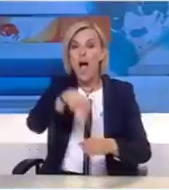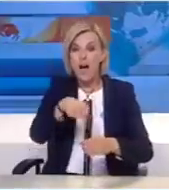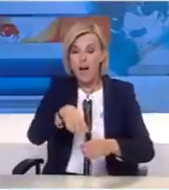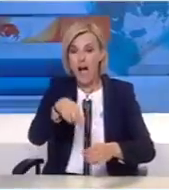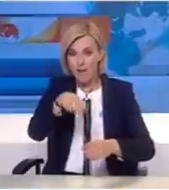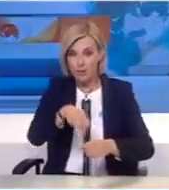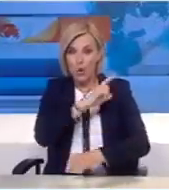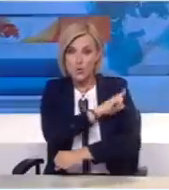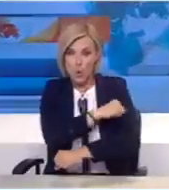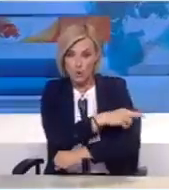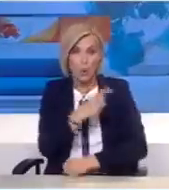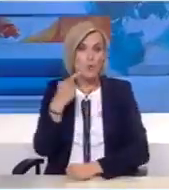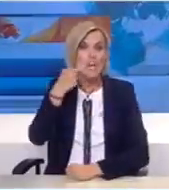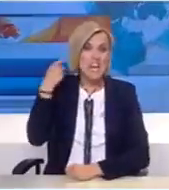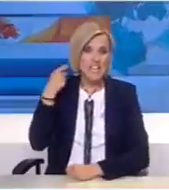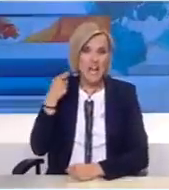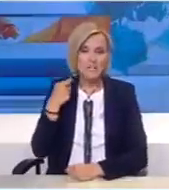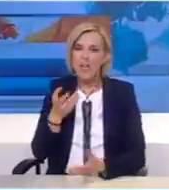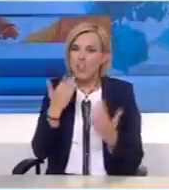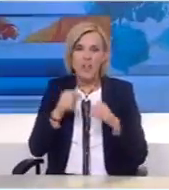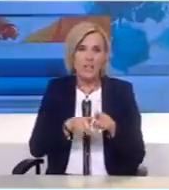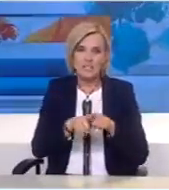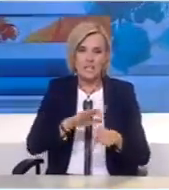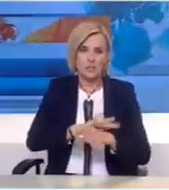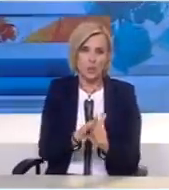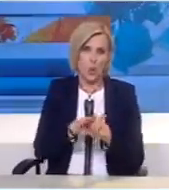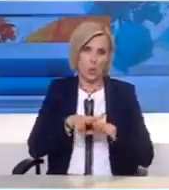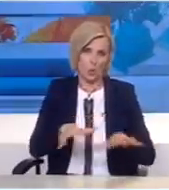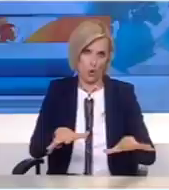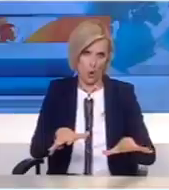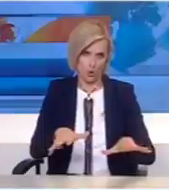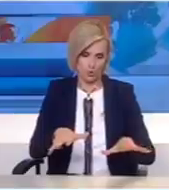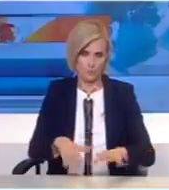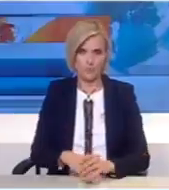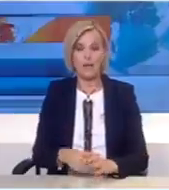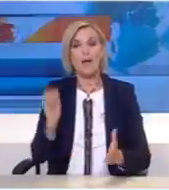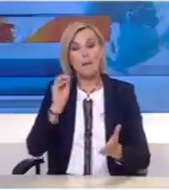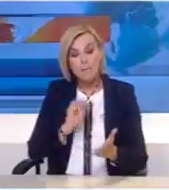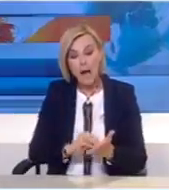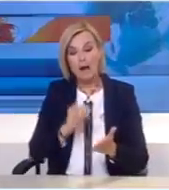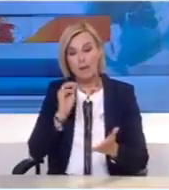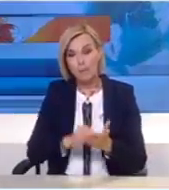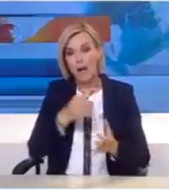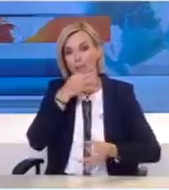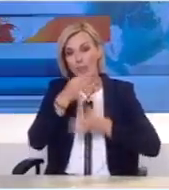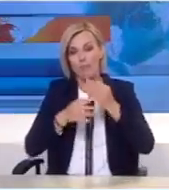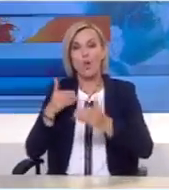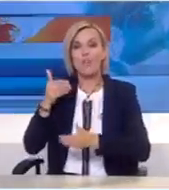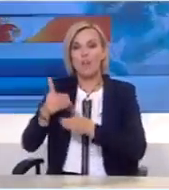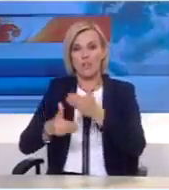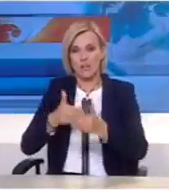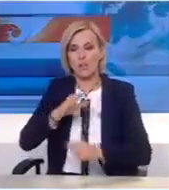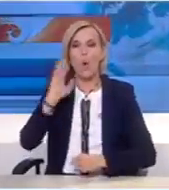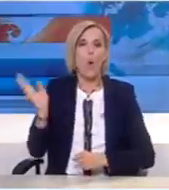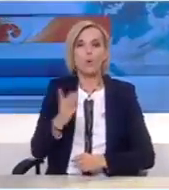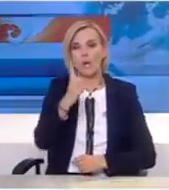αναφοράς. Και επιτρέψτε μου να επαναλάβω για άλλη μια φορά τη διαδικασία για να γίνει κατανοητή. Όταν